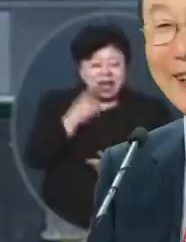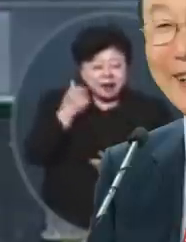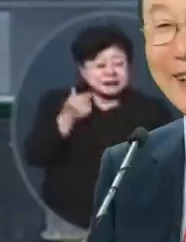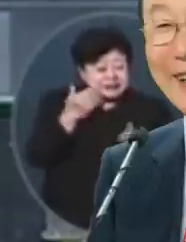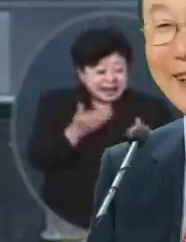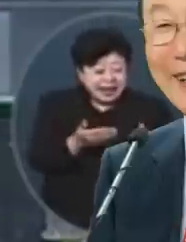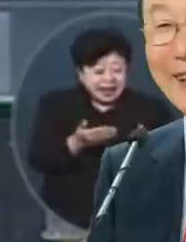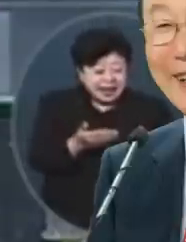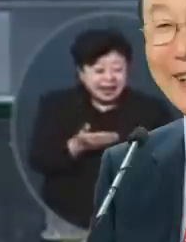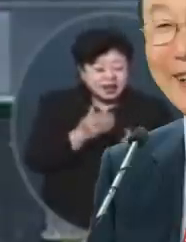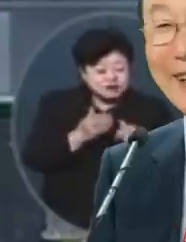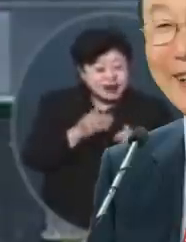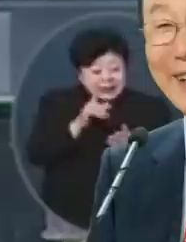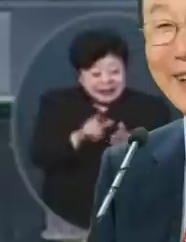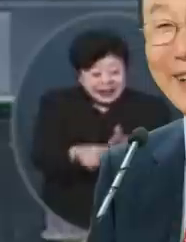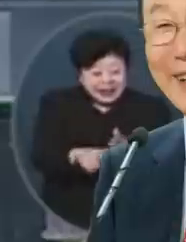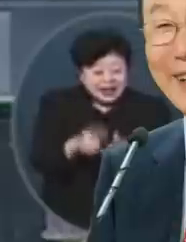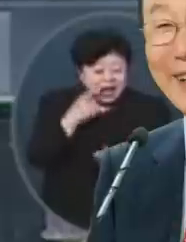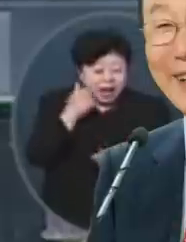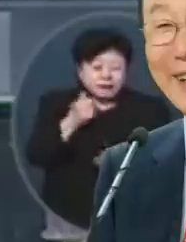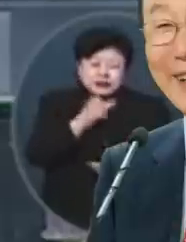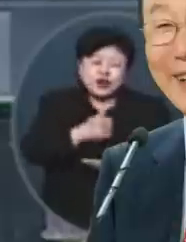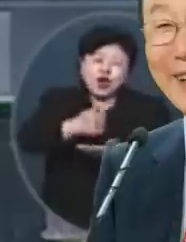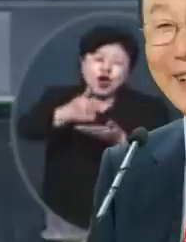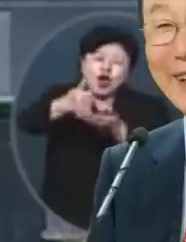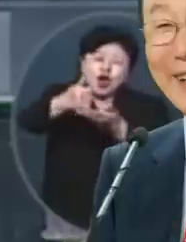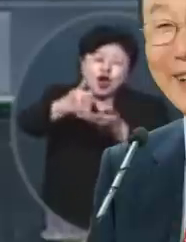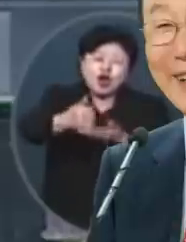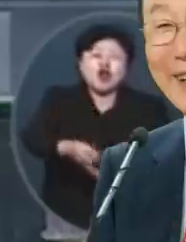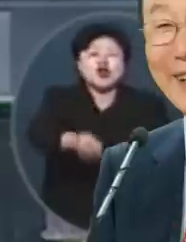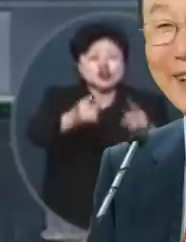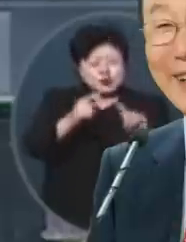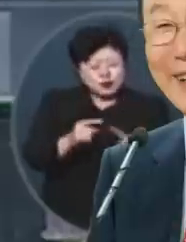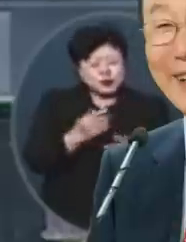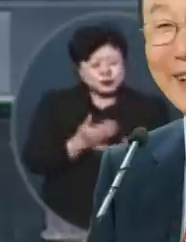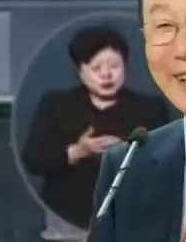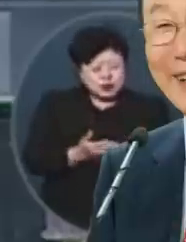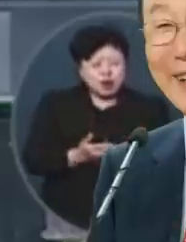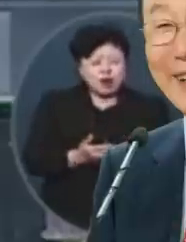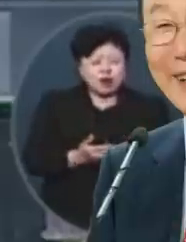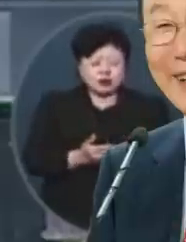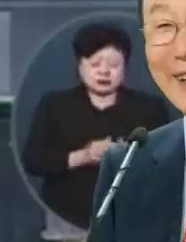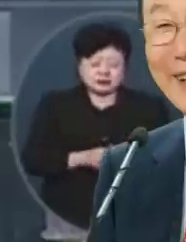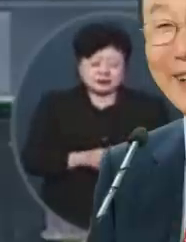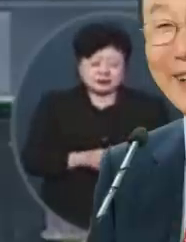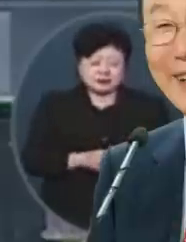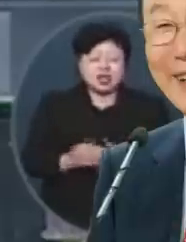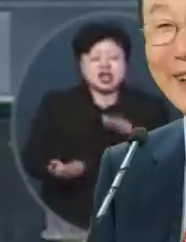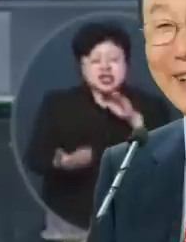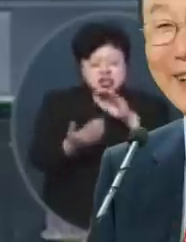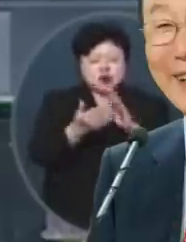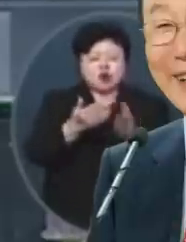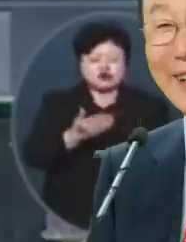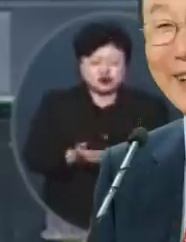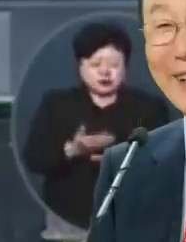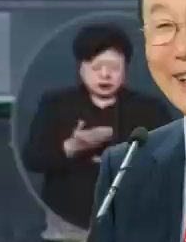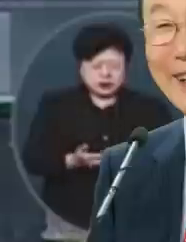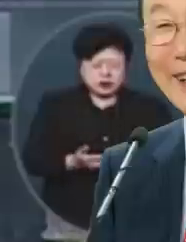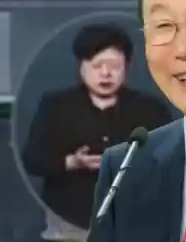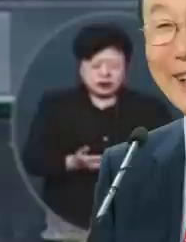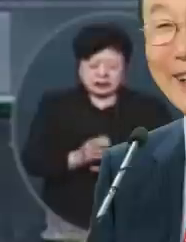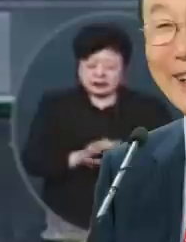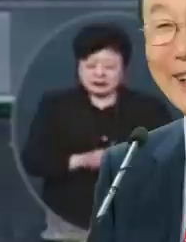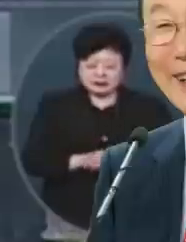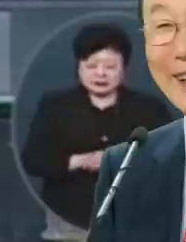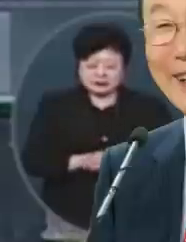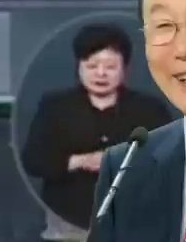아버지에게 뭘 구할 때 아버님이여 들어옵소서, 이것을 이루어 주시옵소서, 그렇게 합니까?